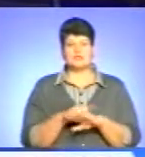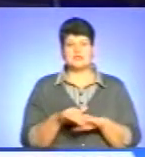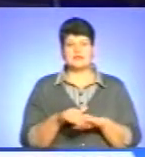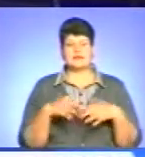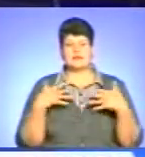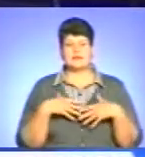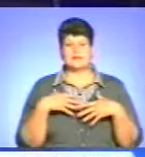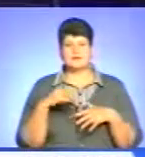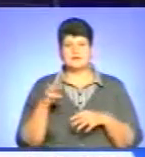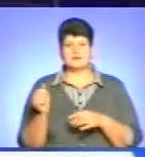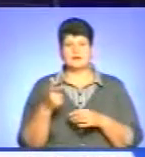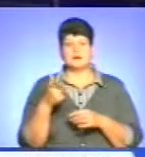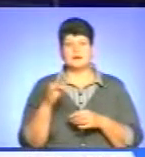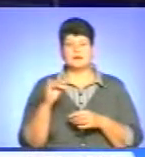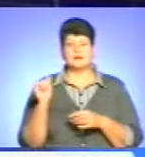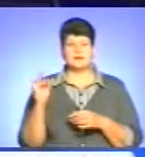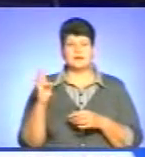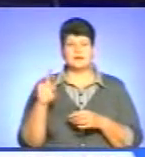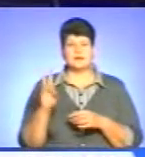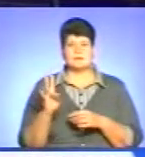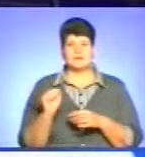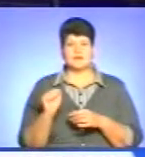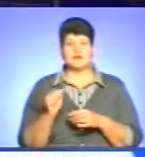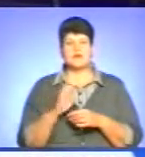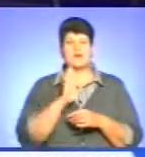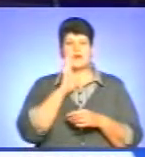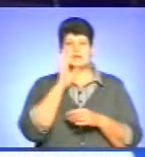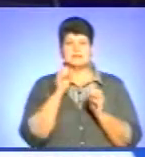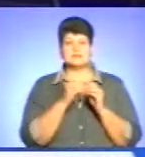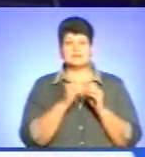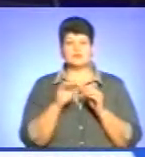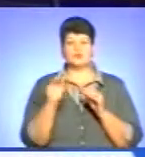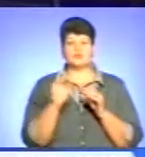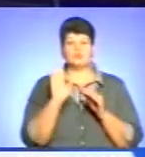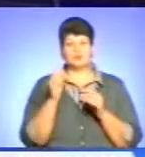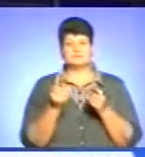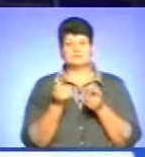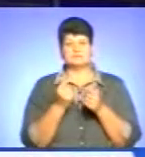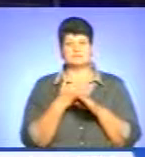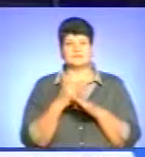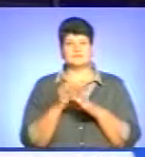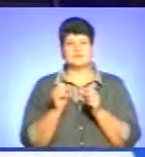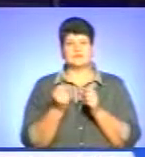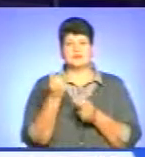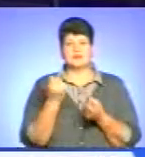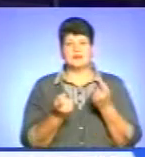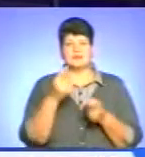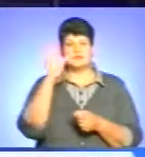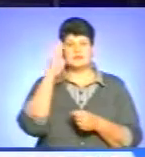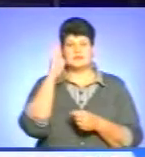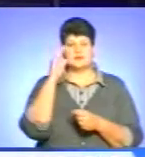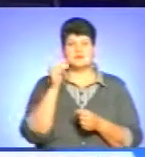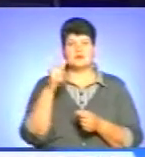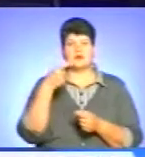Глиняна, Глибока, Малишка, Дівоча. Вранці 10 жовтня поступово з'являтиметься вода з підвищеним вмістом хлору